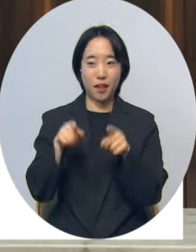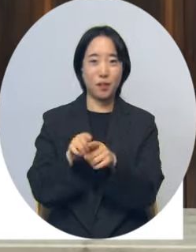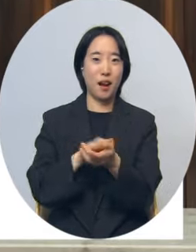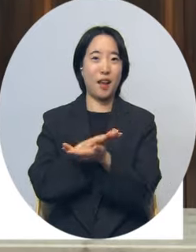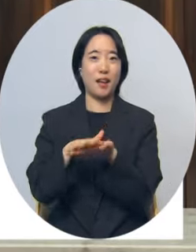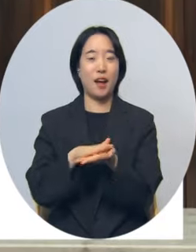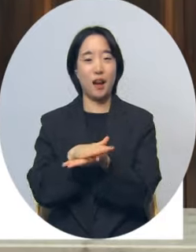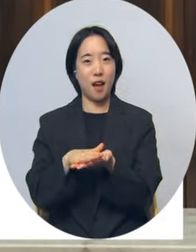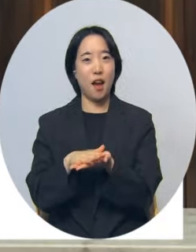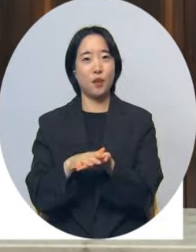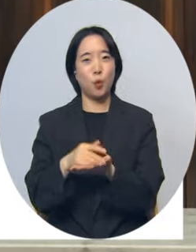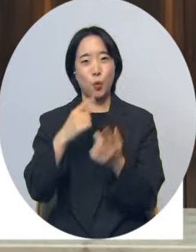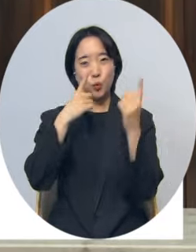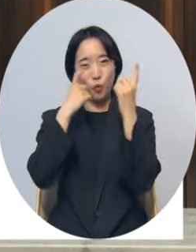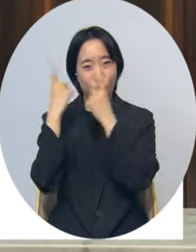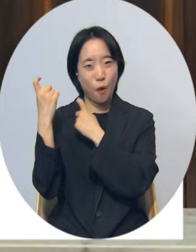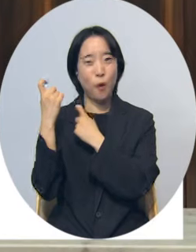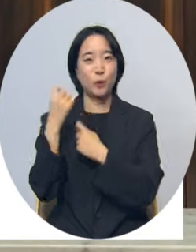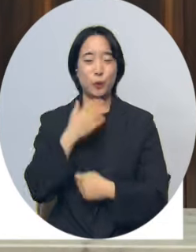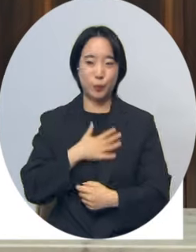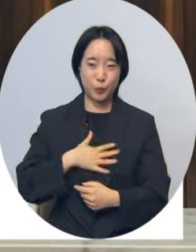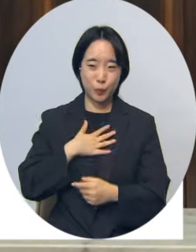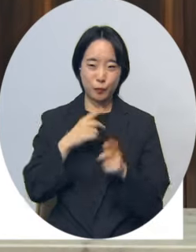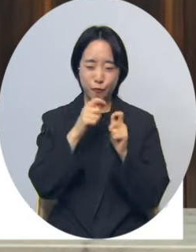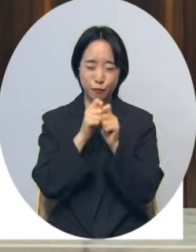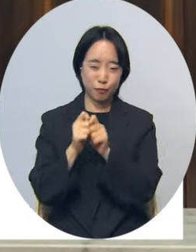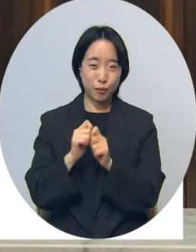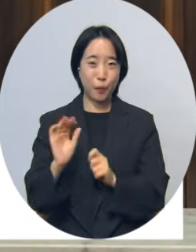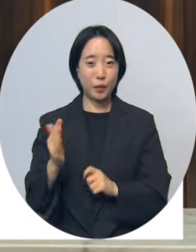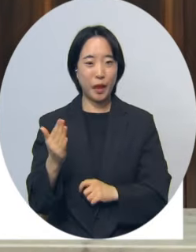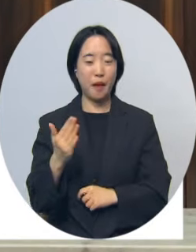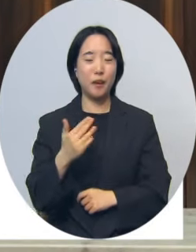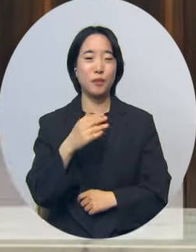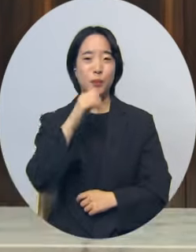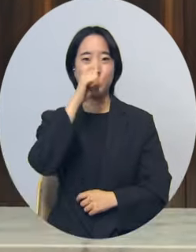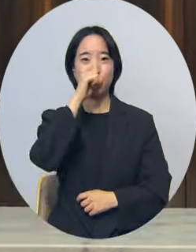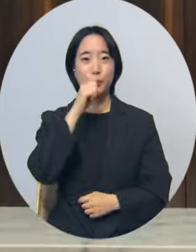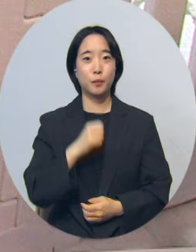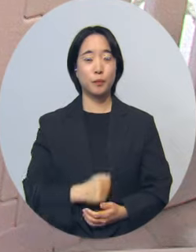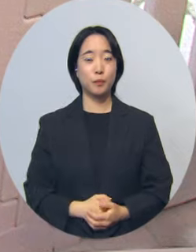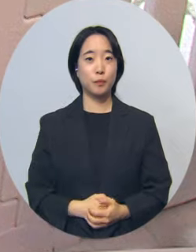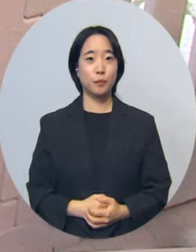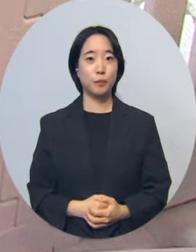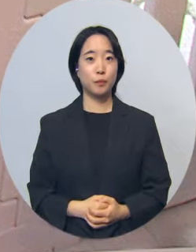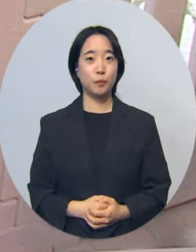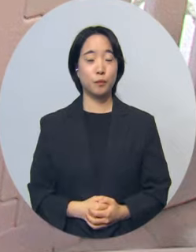애들한테 결과적으로는 정서적으로 많은 공감을 시간을 갖춰서 참 좋은 것 같습니다.